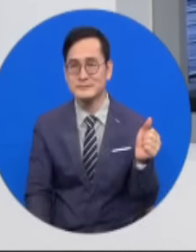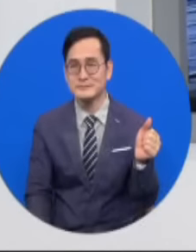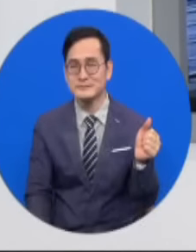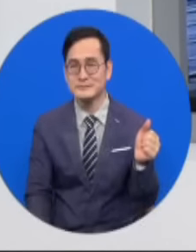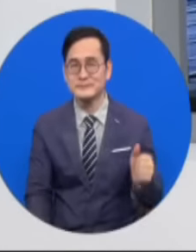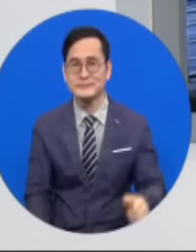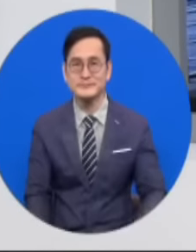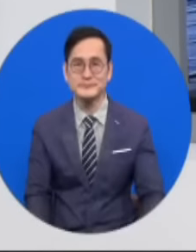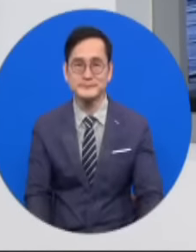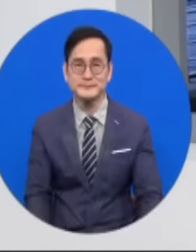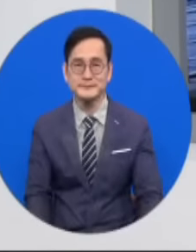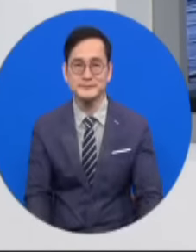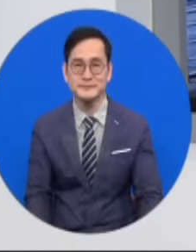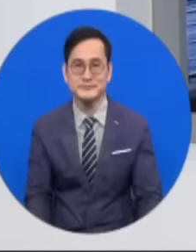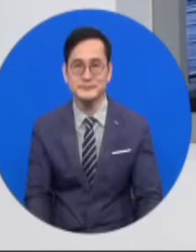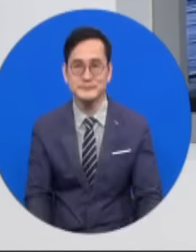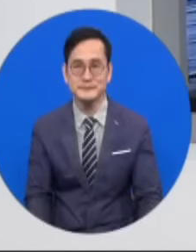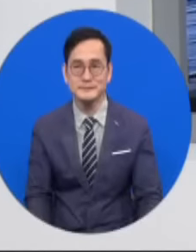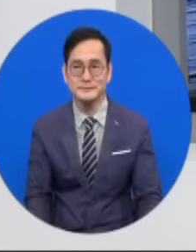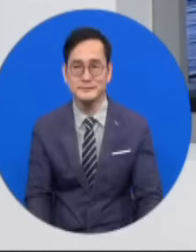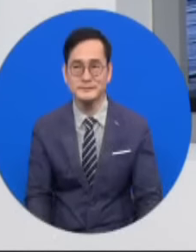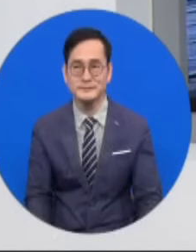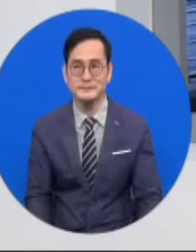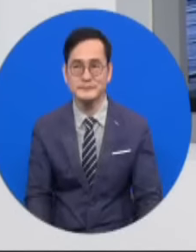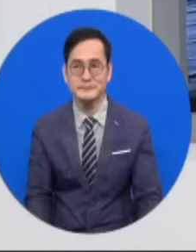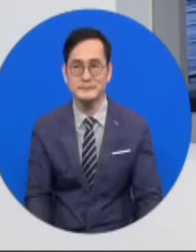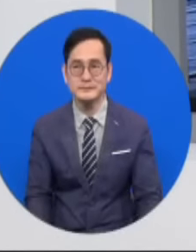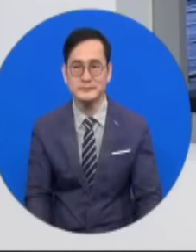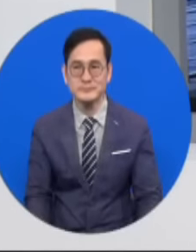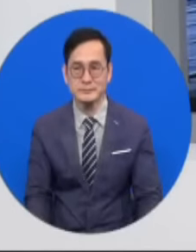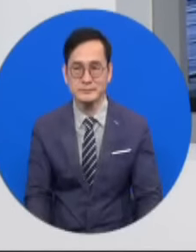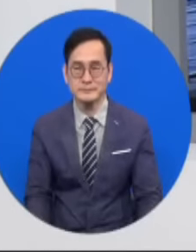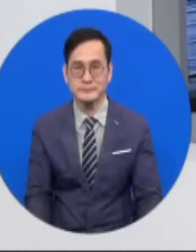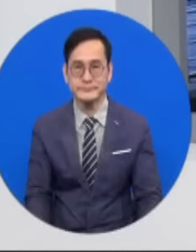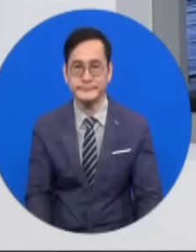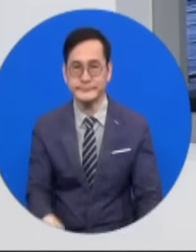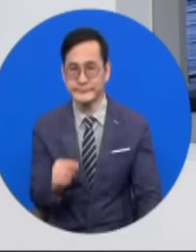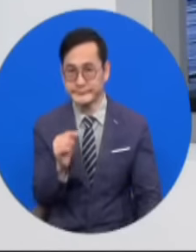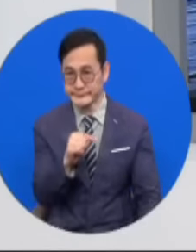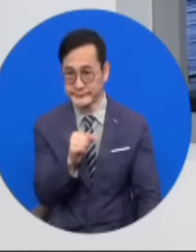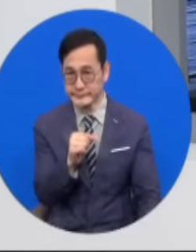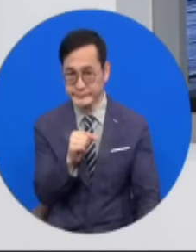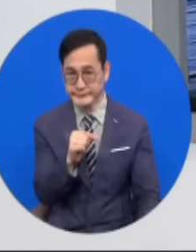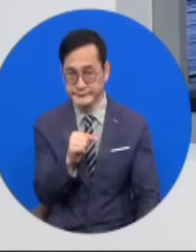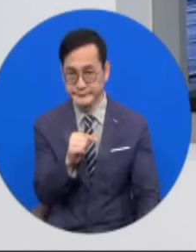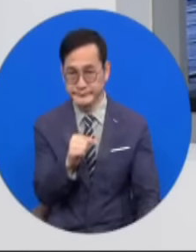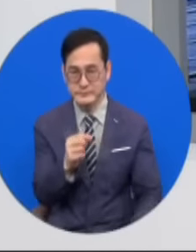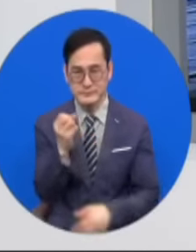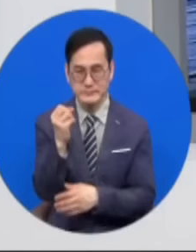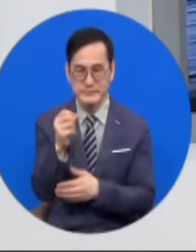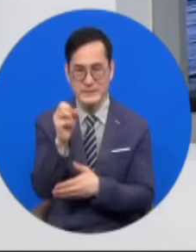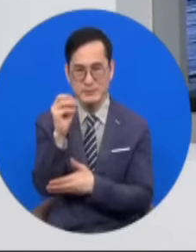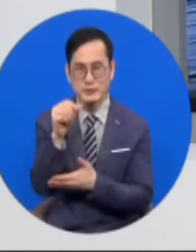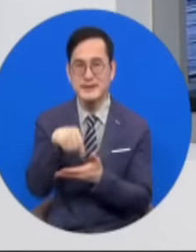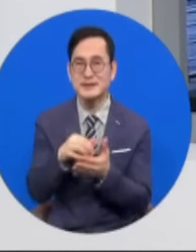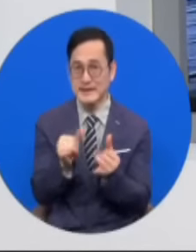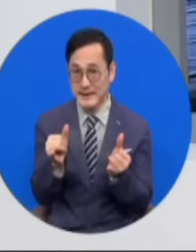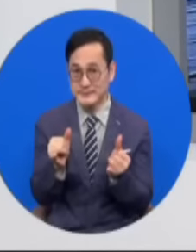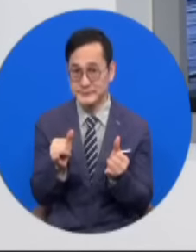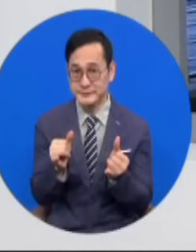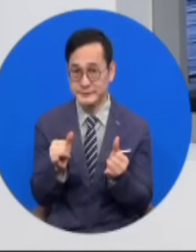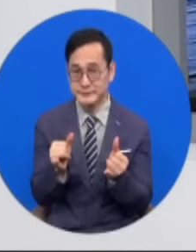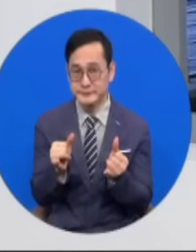사실이라고 한다면요 그러니깐 자 언론인 출신입니다 법원 법조 출일 만 오래했습니다 거의 본인의 취재의 경력